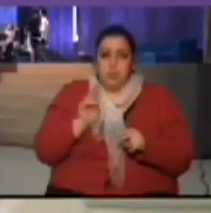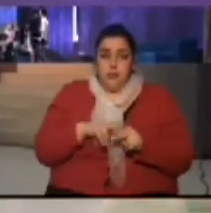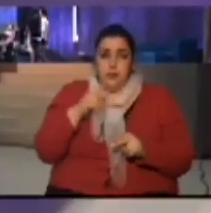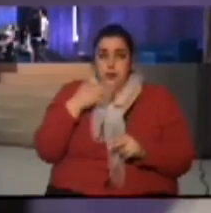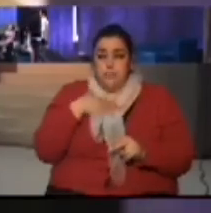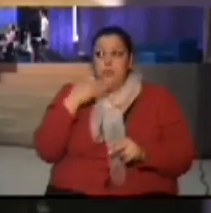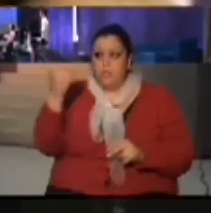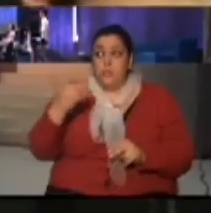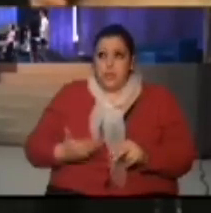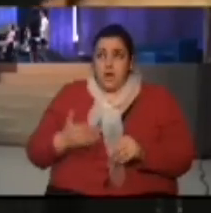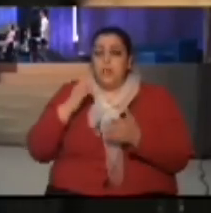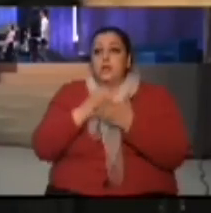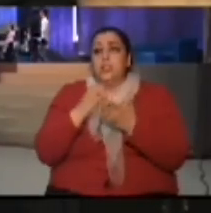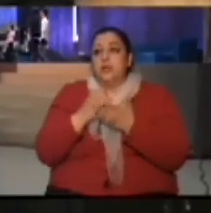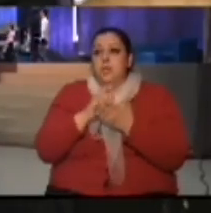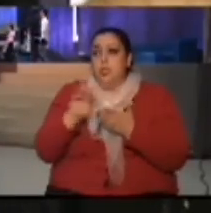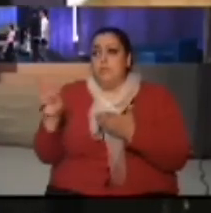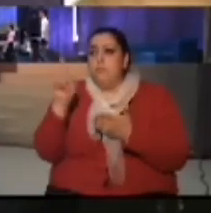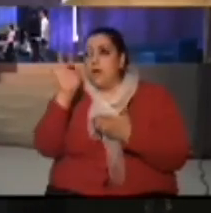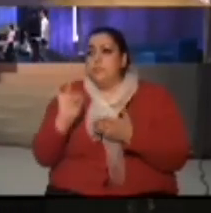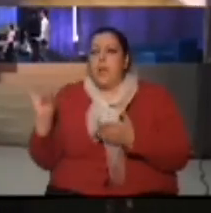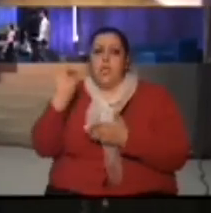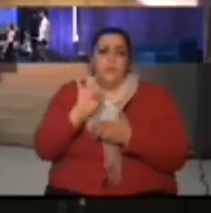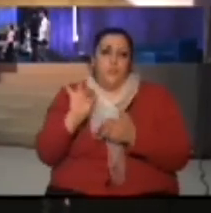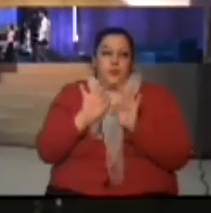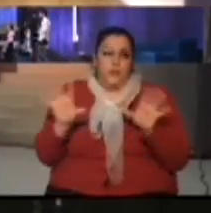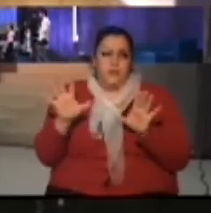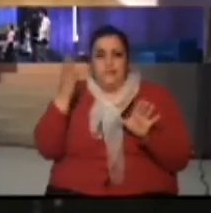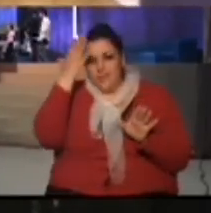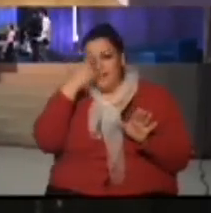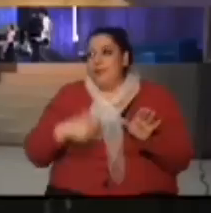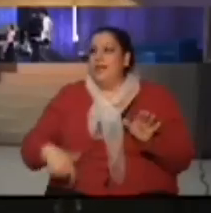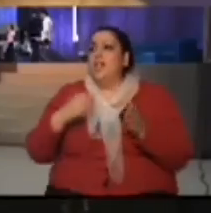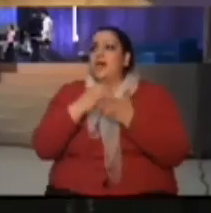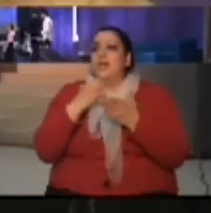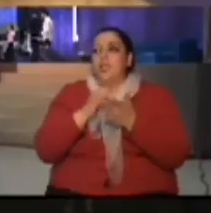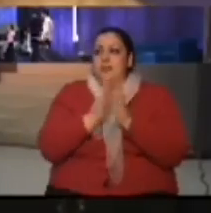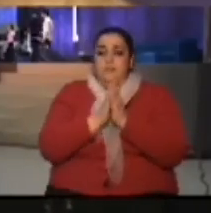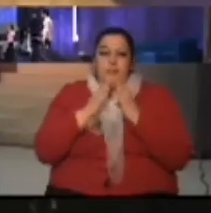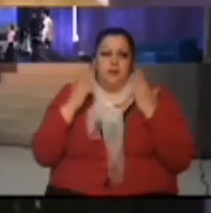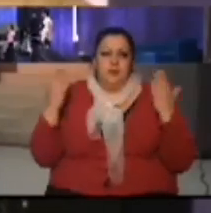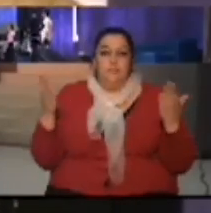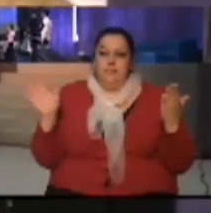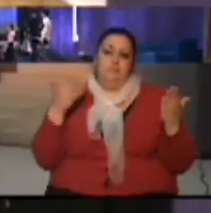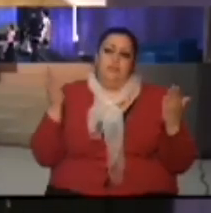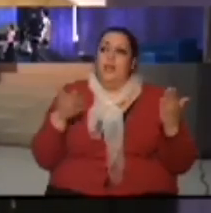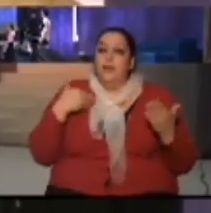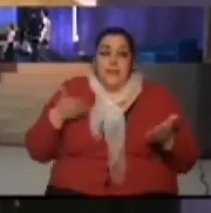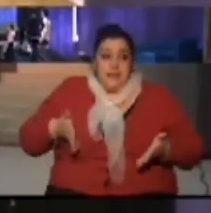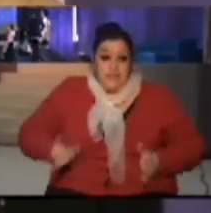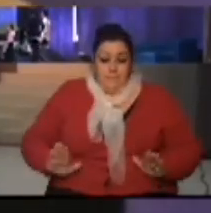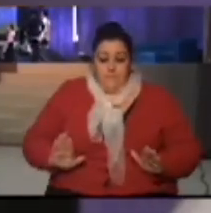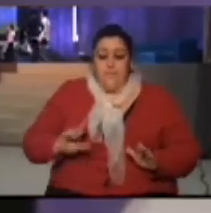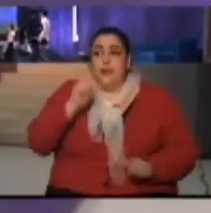գրքի, մի պատմության, որ սկսվեց այն ժամանակ, երբ որ մենք ծնվեցինք, ու